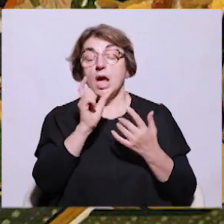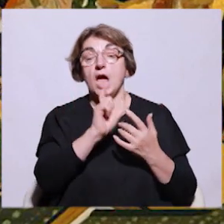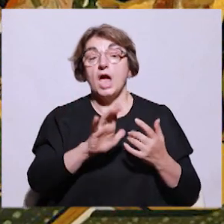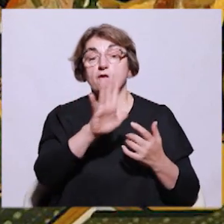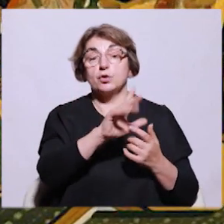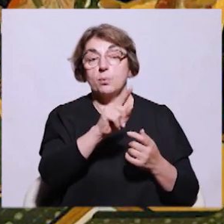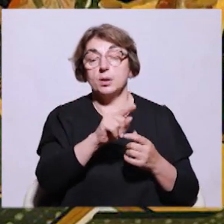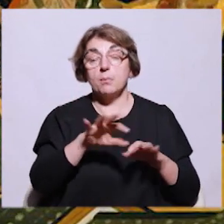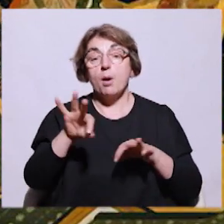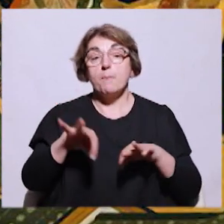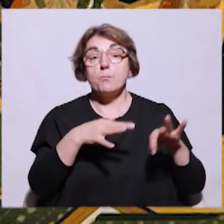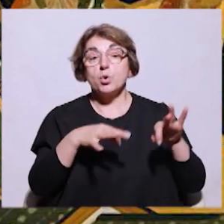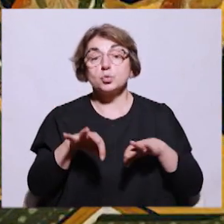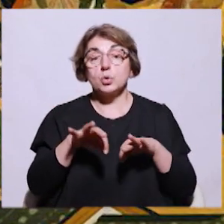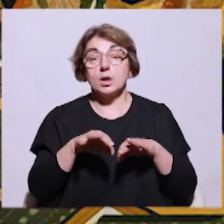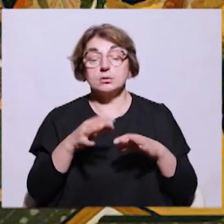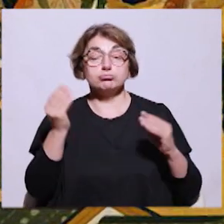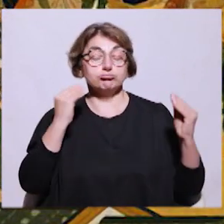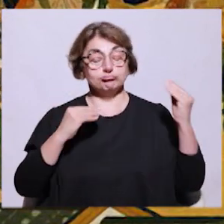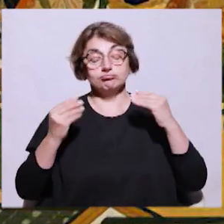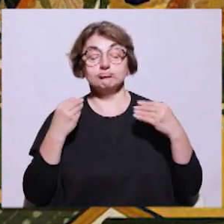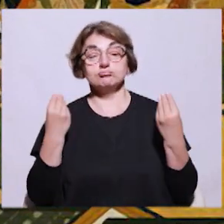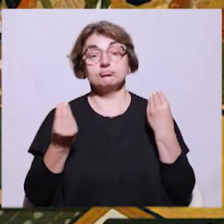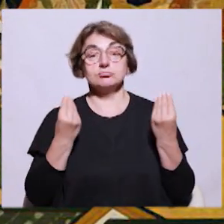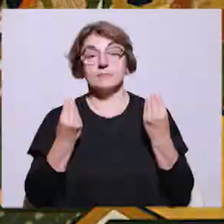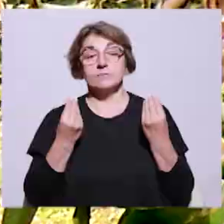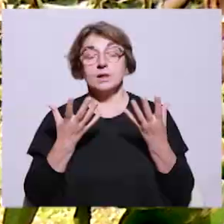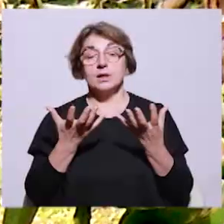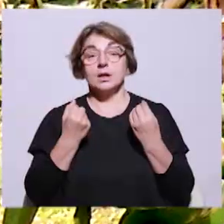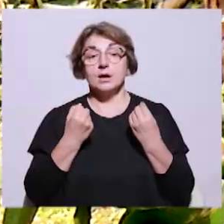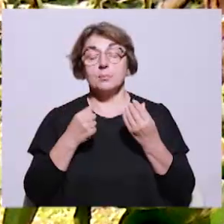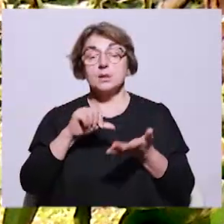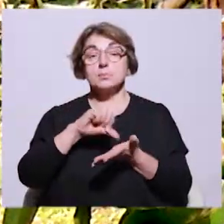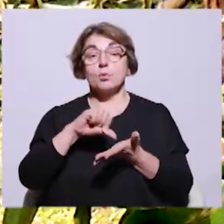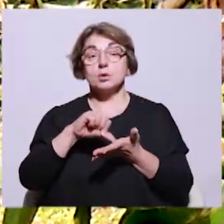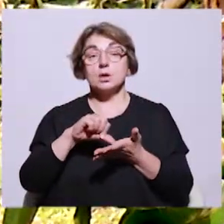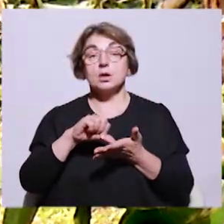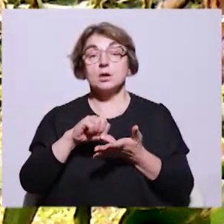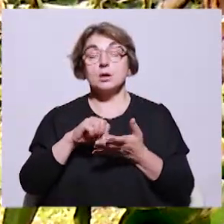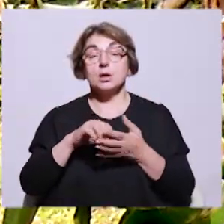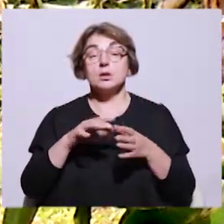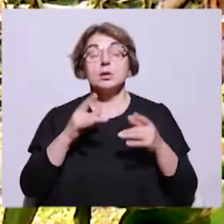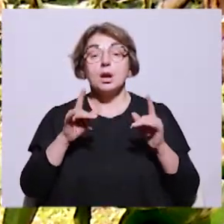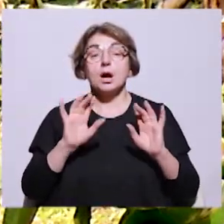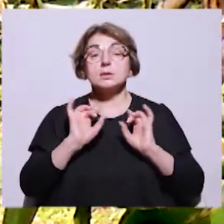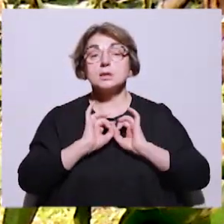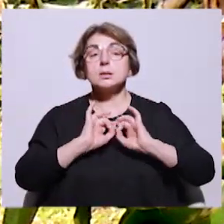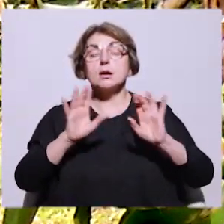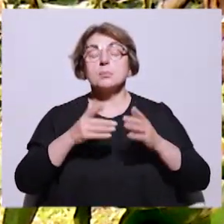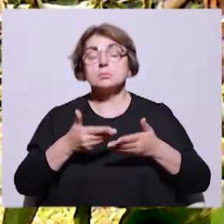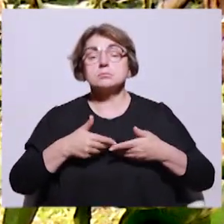ევროპელები, პორტუგალიელები, გამოპრანჭულები იღებენ მონაწილეობას ცერემონიალურად,